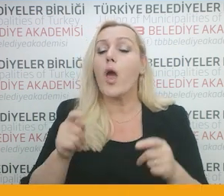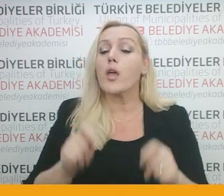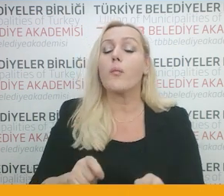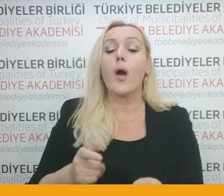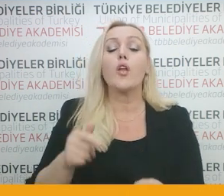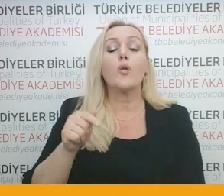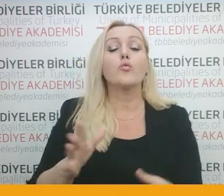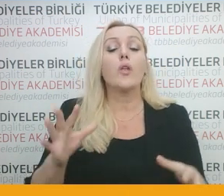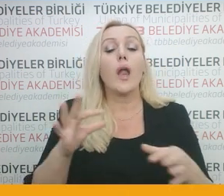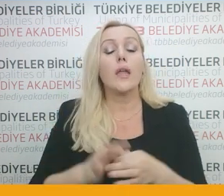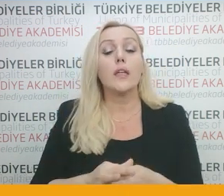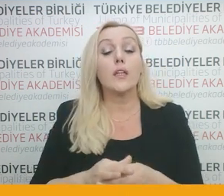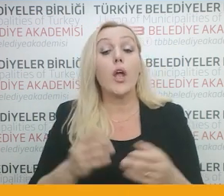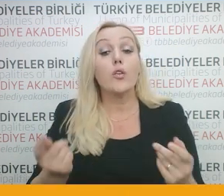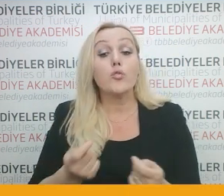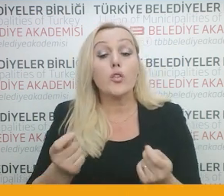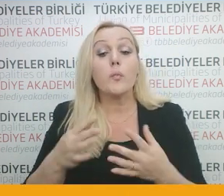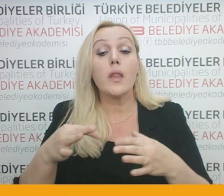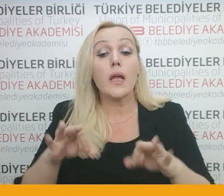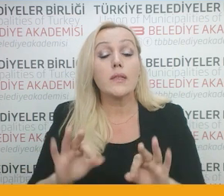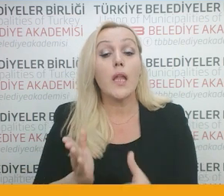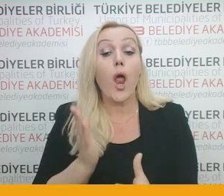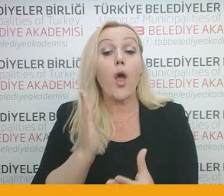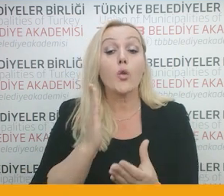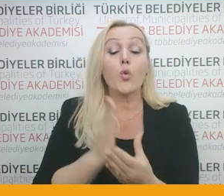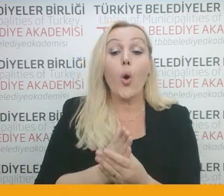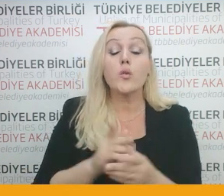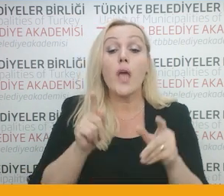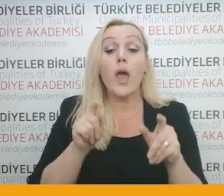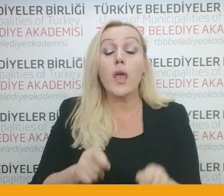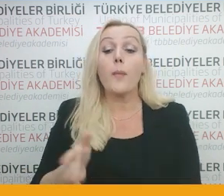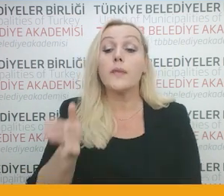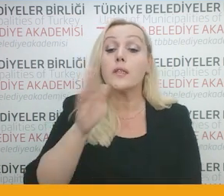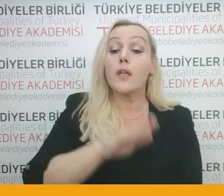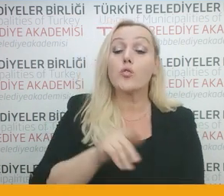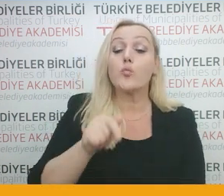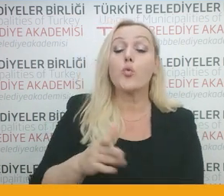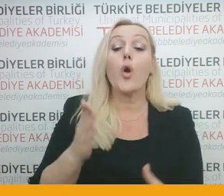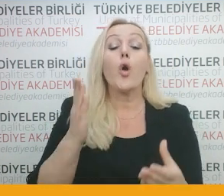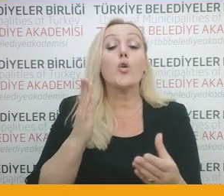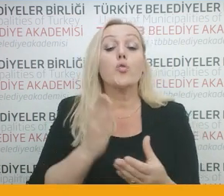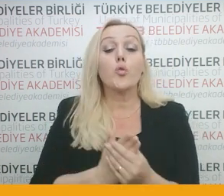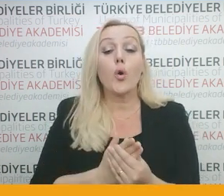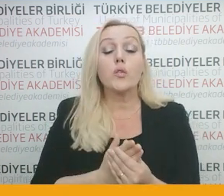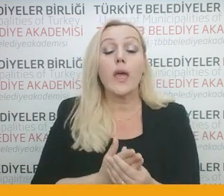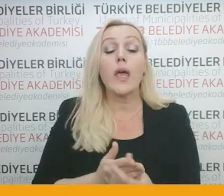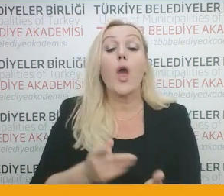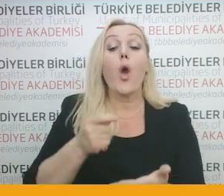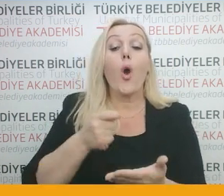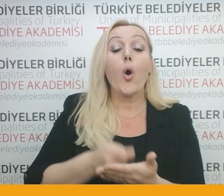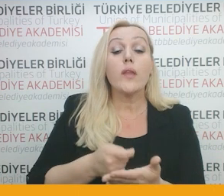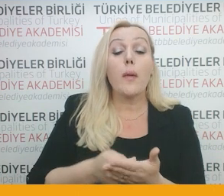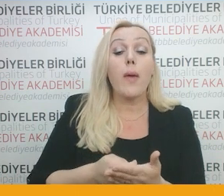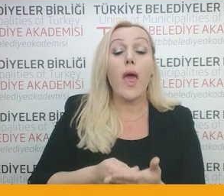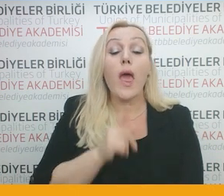iş ve işlemleri kağıda döktükten sonra bir dosya haline getirdikten sonra bu dosyanın kapağı mahiyetinde ödeme emri